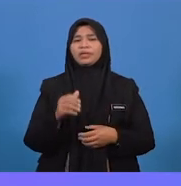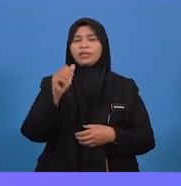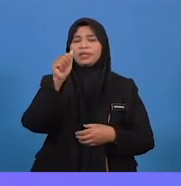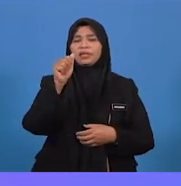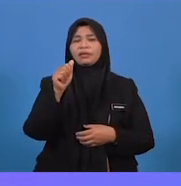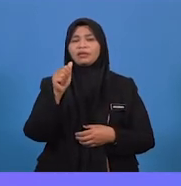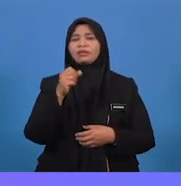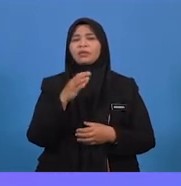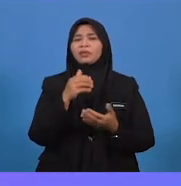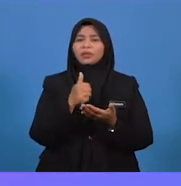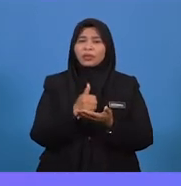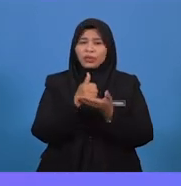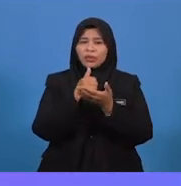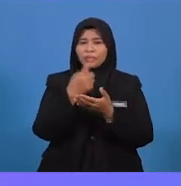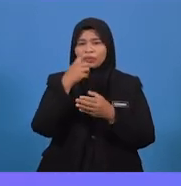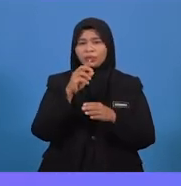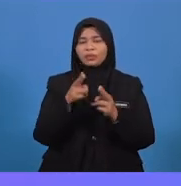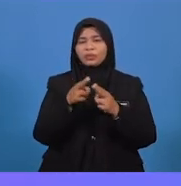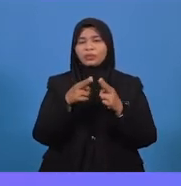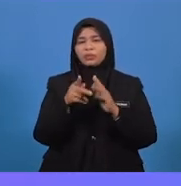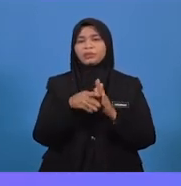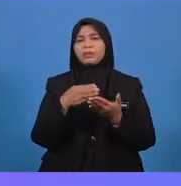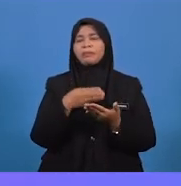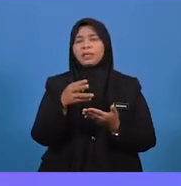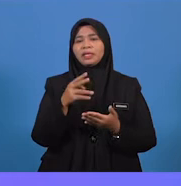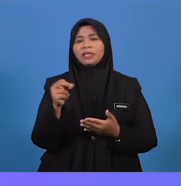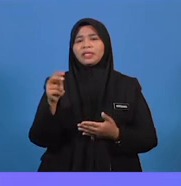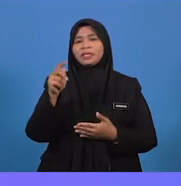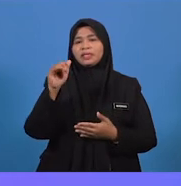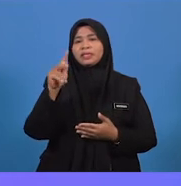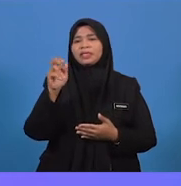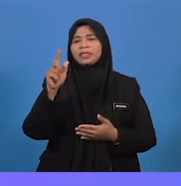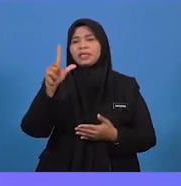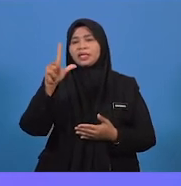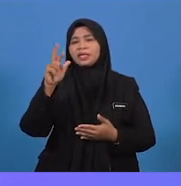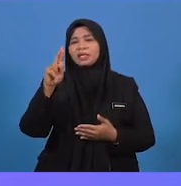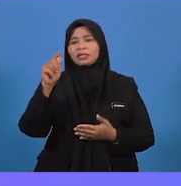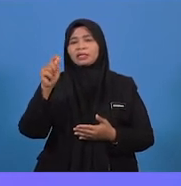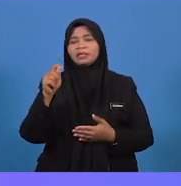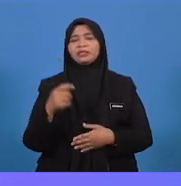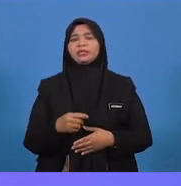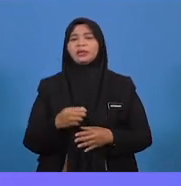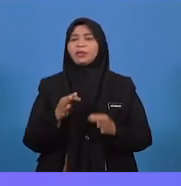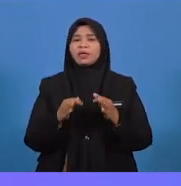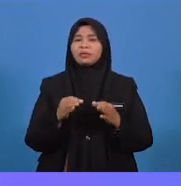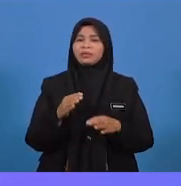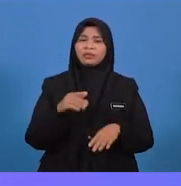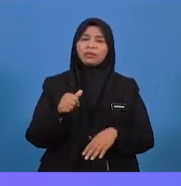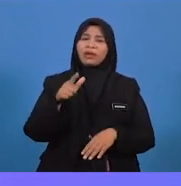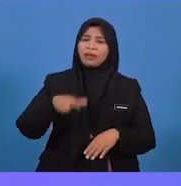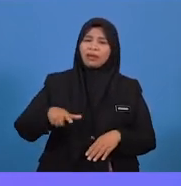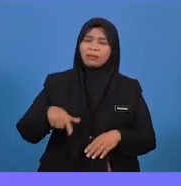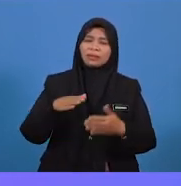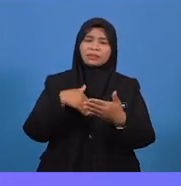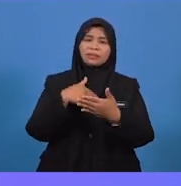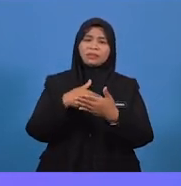A. Menawarkan pertolongan untuk menguruskan pembelian tiket LRT mereka walaupun akan terlambat sampai